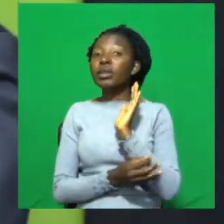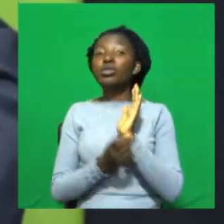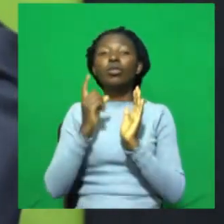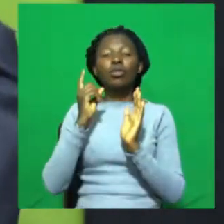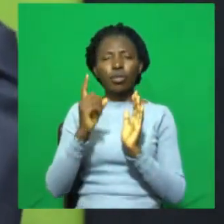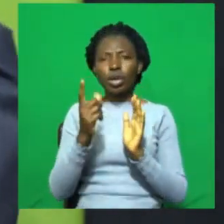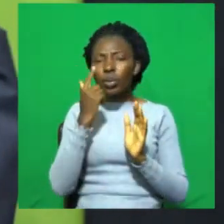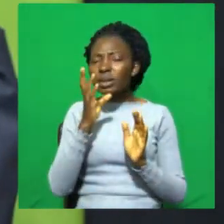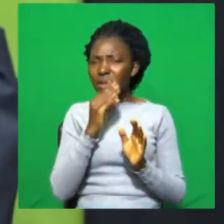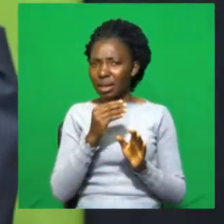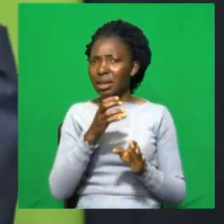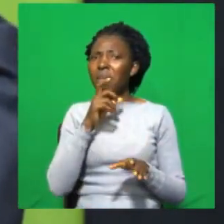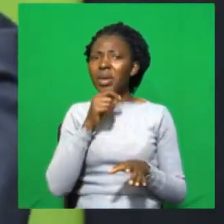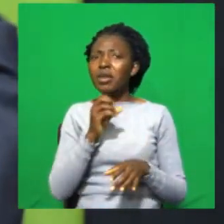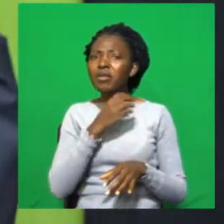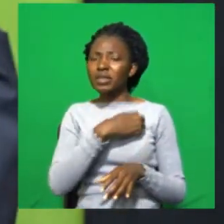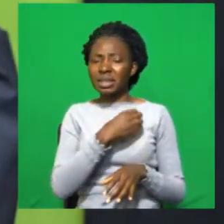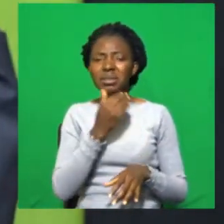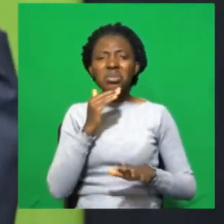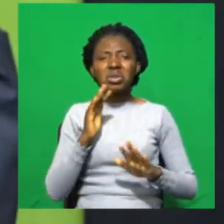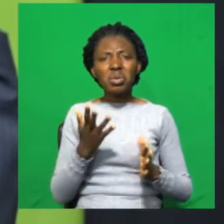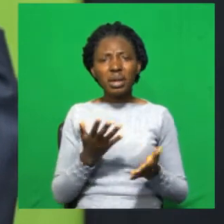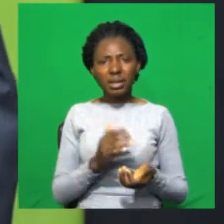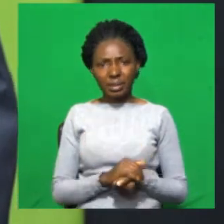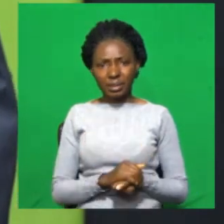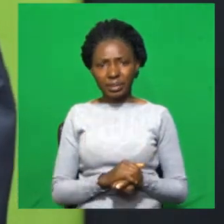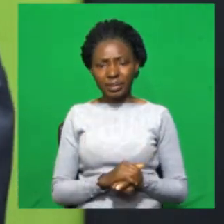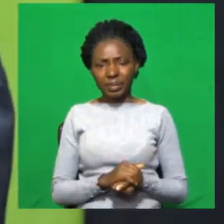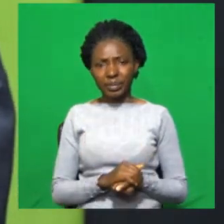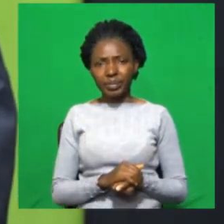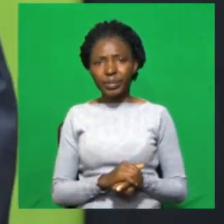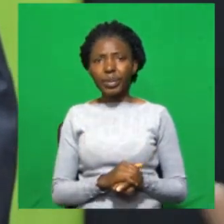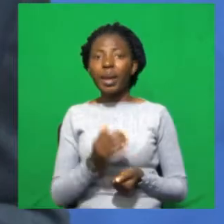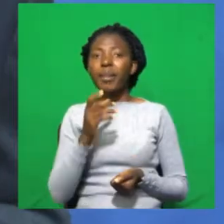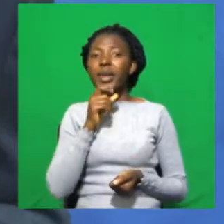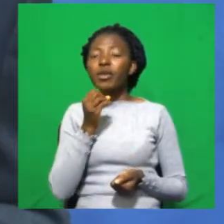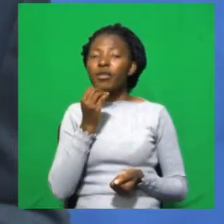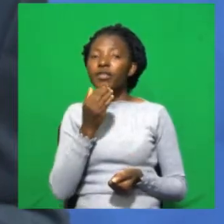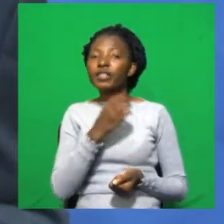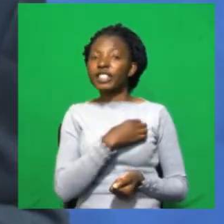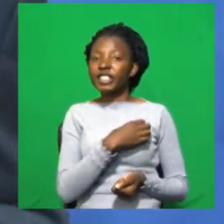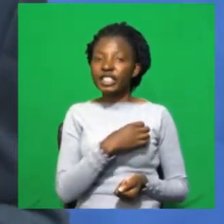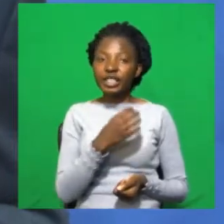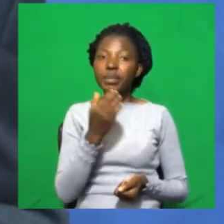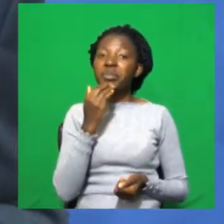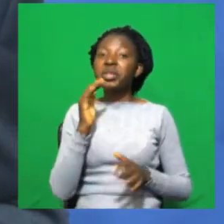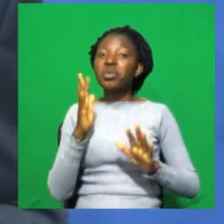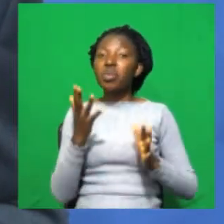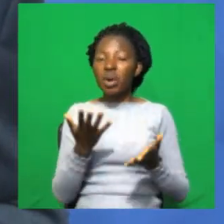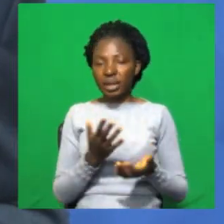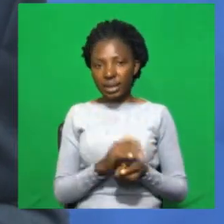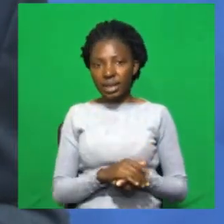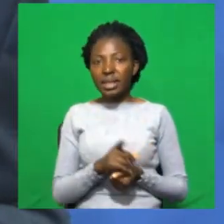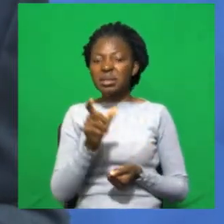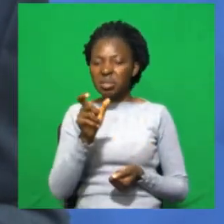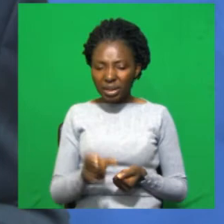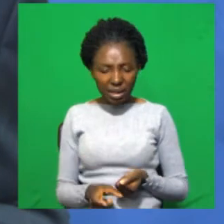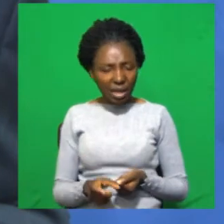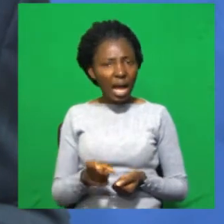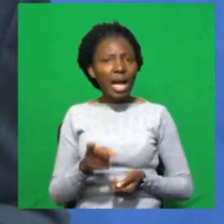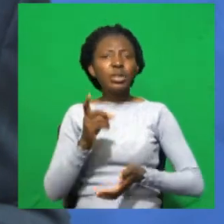kana chiti munhu wezvivi riri kurevei? Manzwa mubvunzo wangu zvakanaka. Kuti kana achinzi munhu wezvivi, kureva kuti munhu anoita